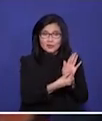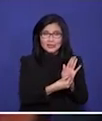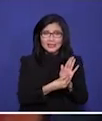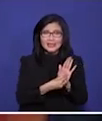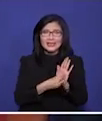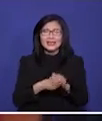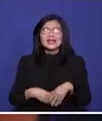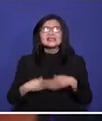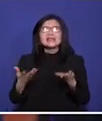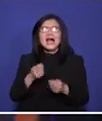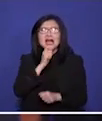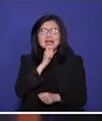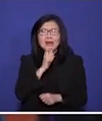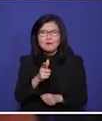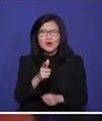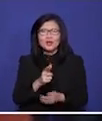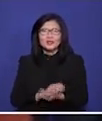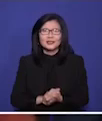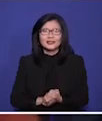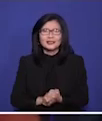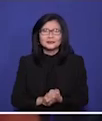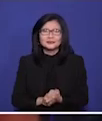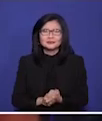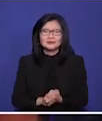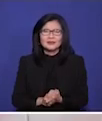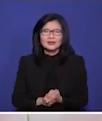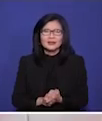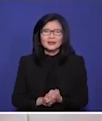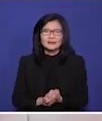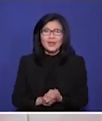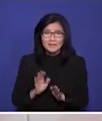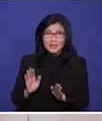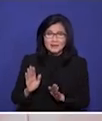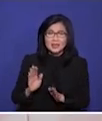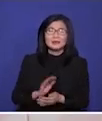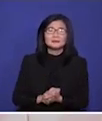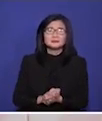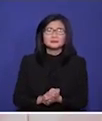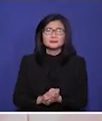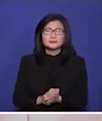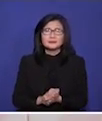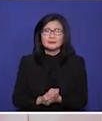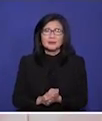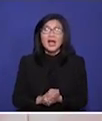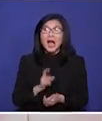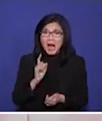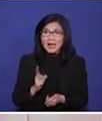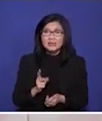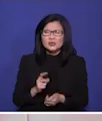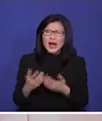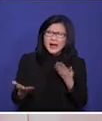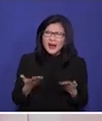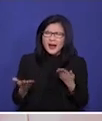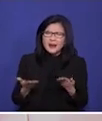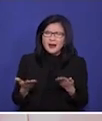itu kita tahan para pendukung kita begini Pak begini Pak begini ada juga kadang-kadang